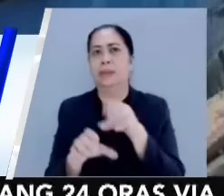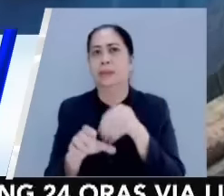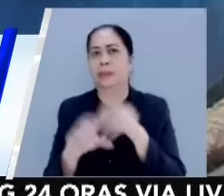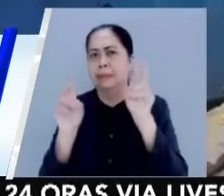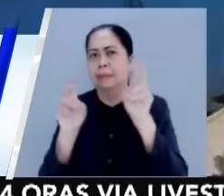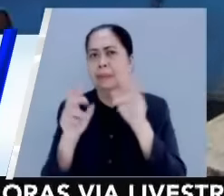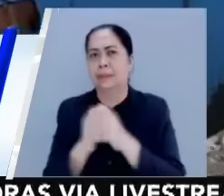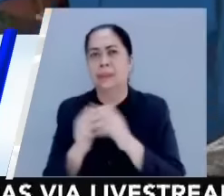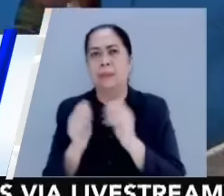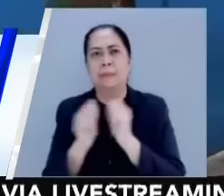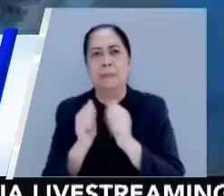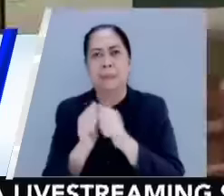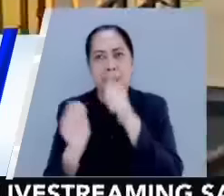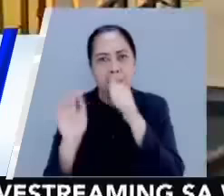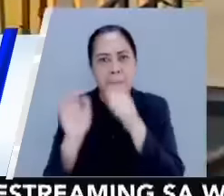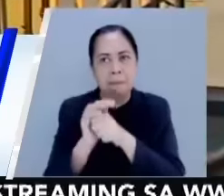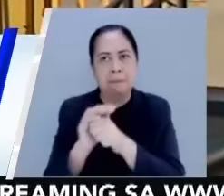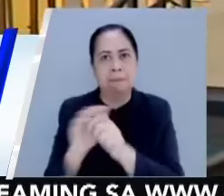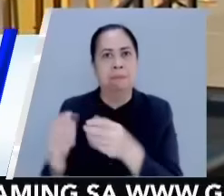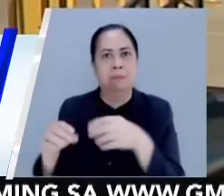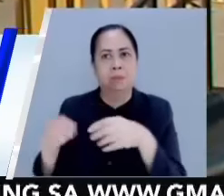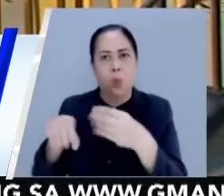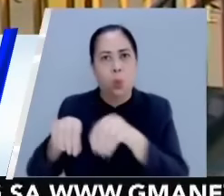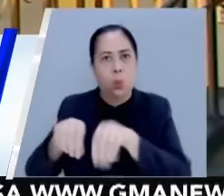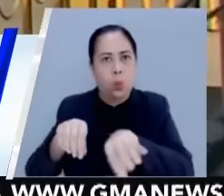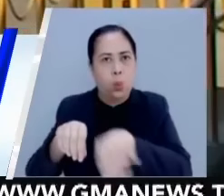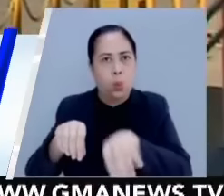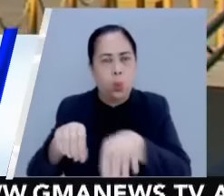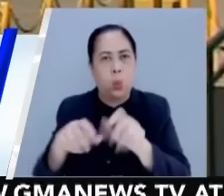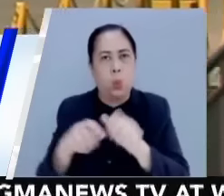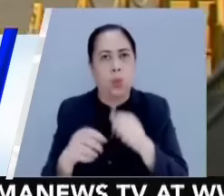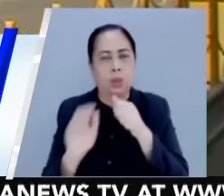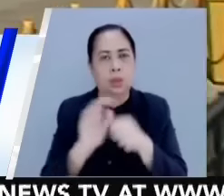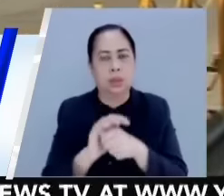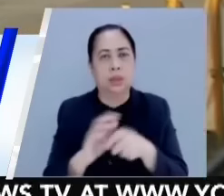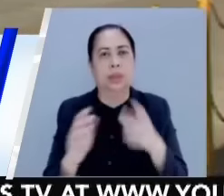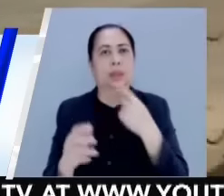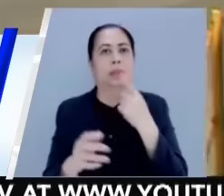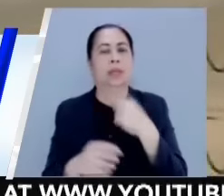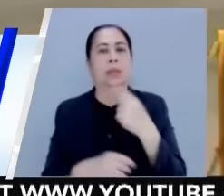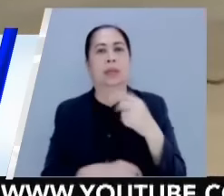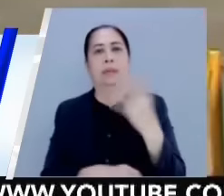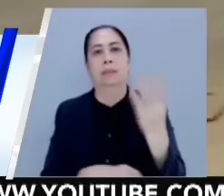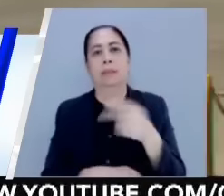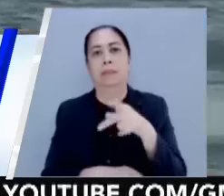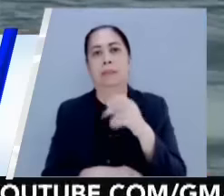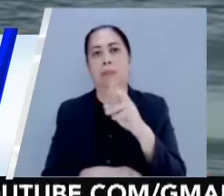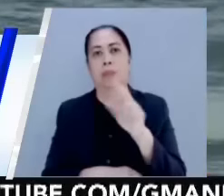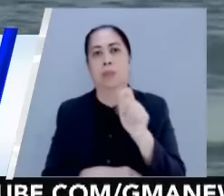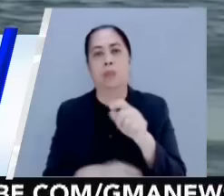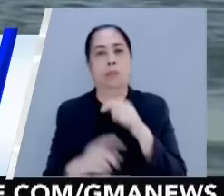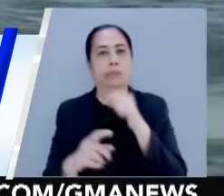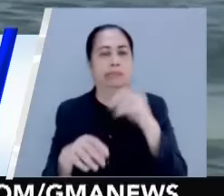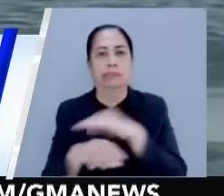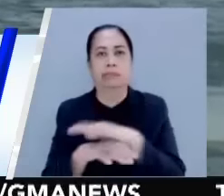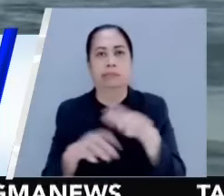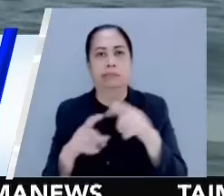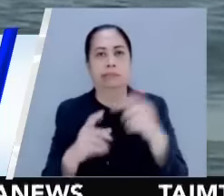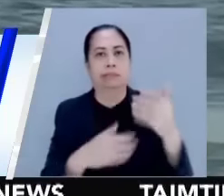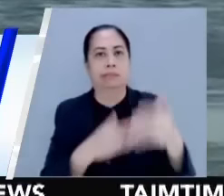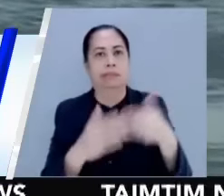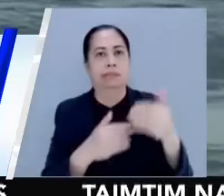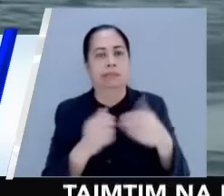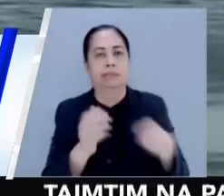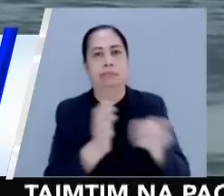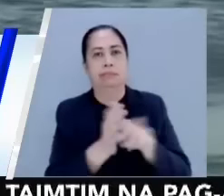paihi noong October 16. Nauna nang sinabi ng pamunuan ng Batangas Port na hindi naman nakaapekto sa operasyon ng passenger